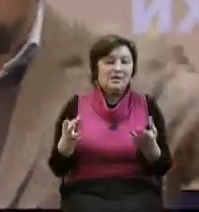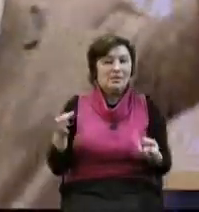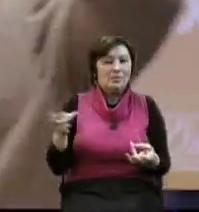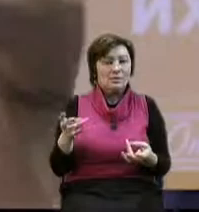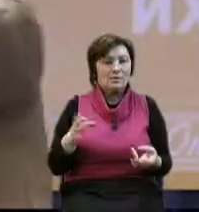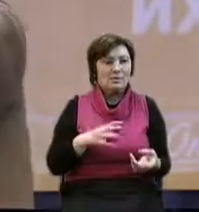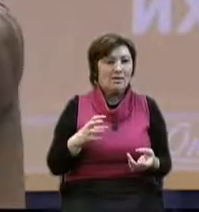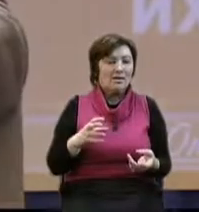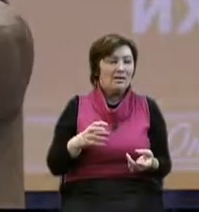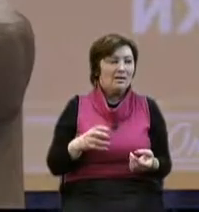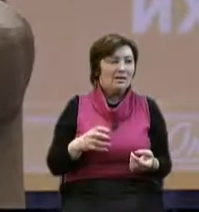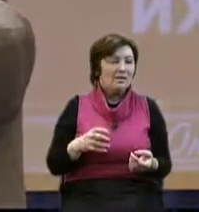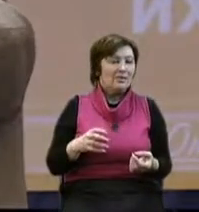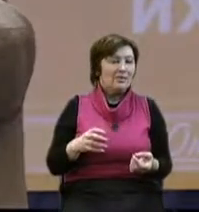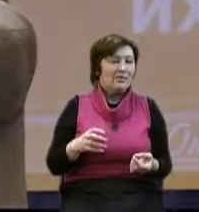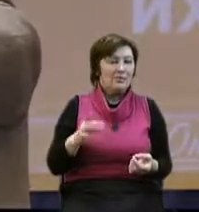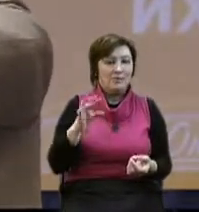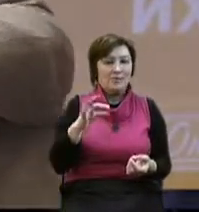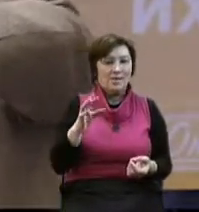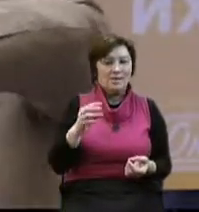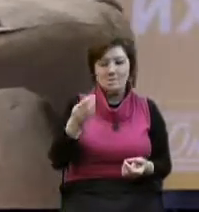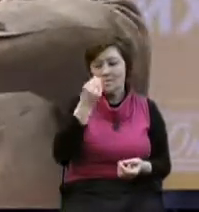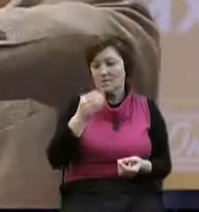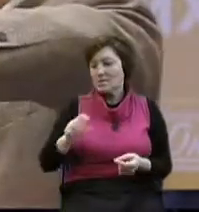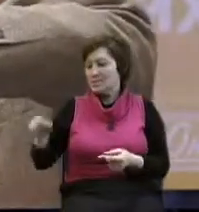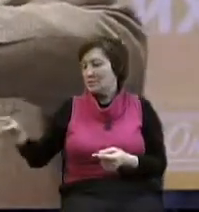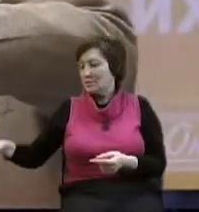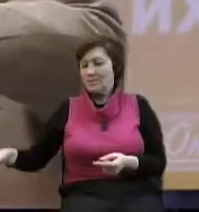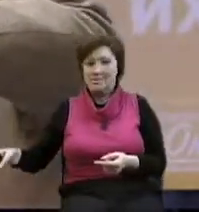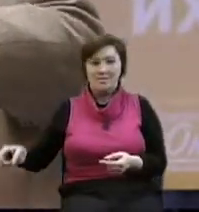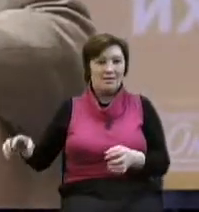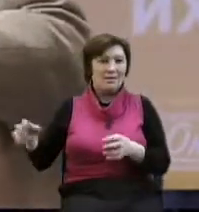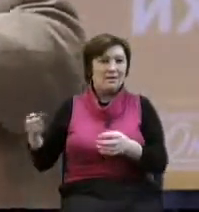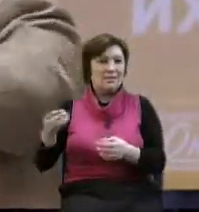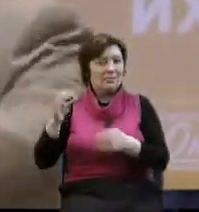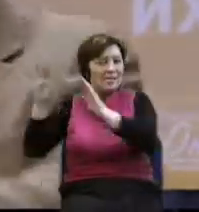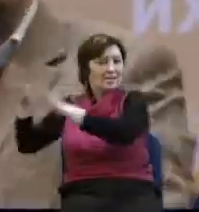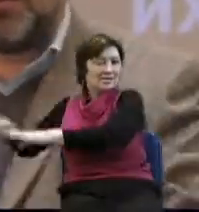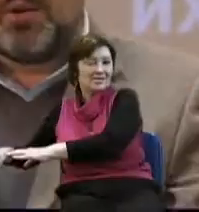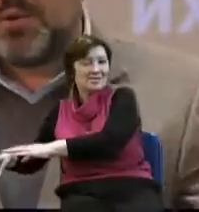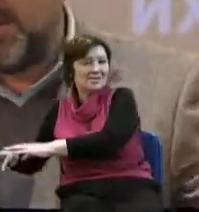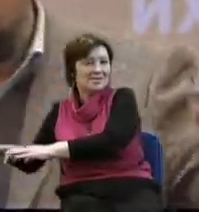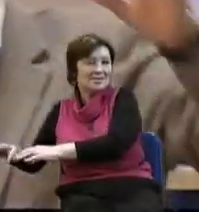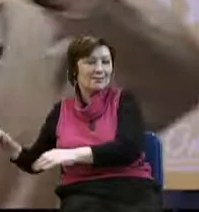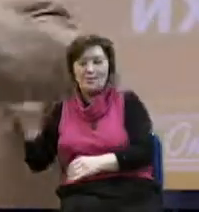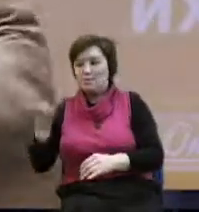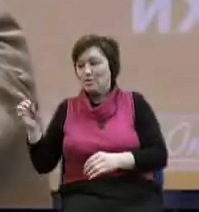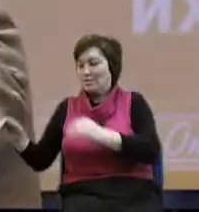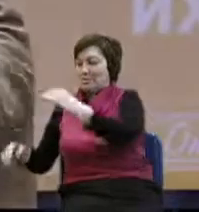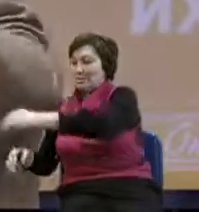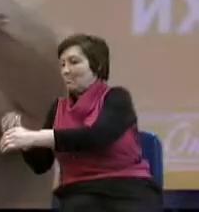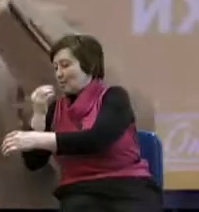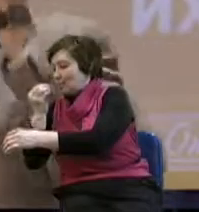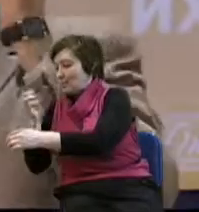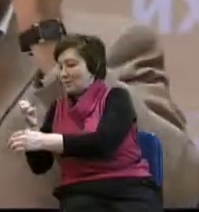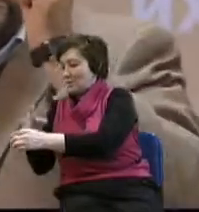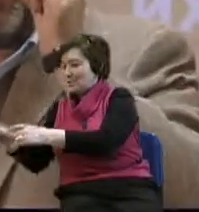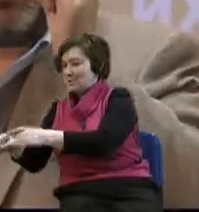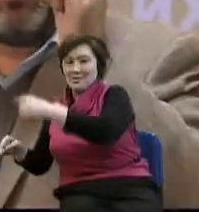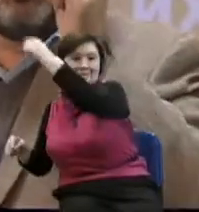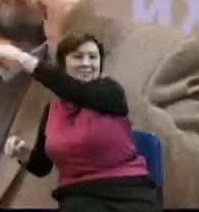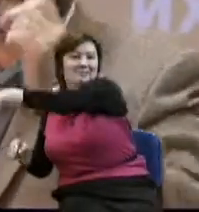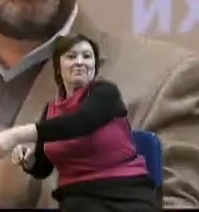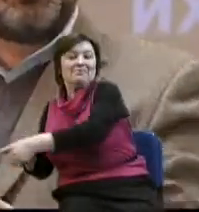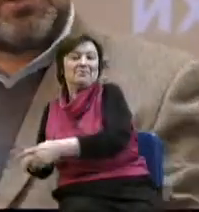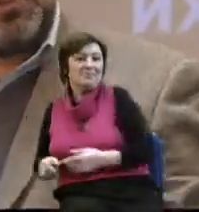пятницу еду положить на отметке 900 метров, для того, чтобы это считалось частью твоего дома. И потом в субботу, дойдя, так скажем, съесть там пол